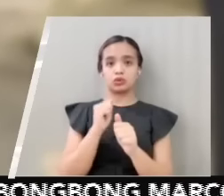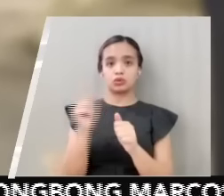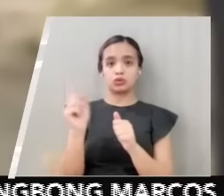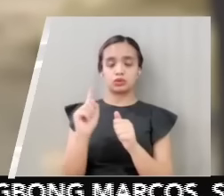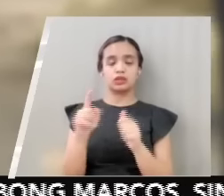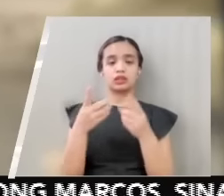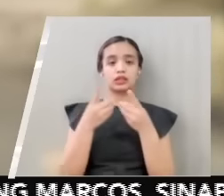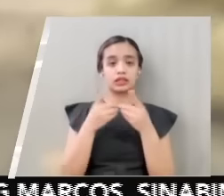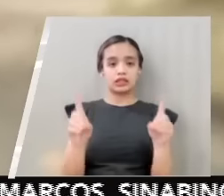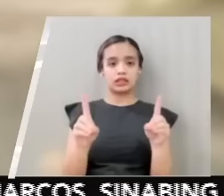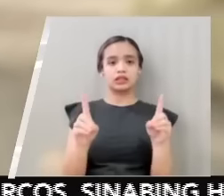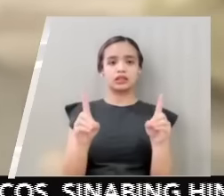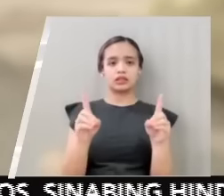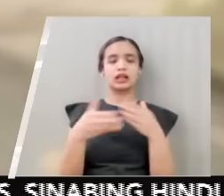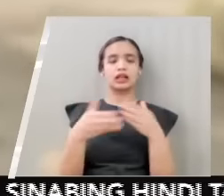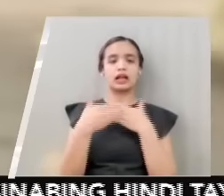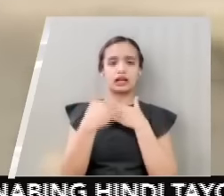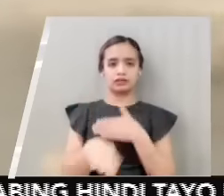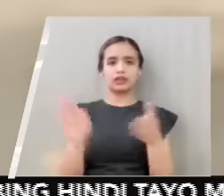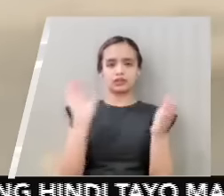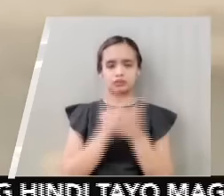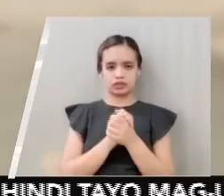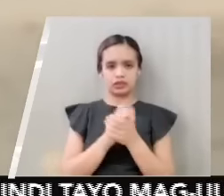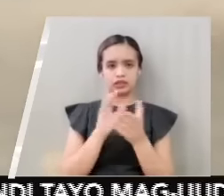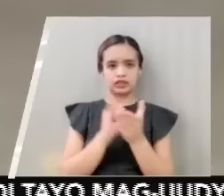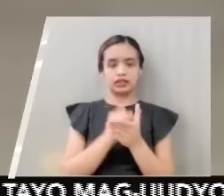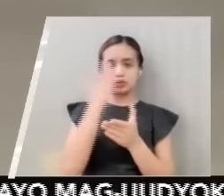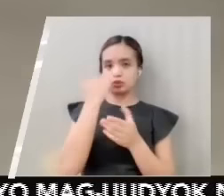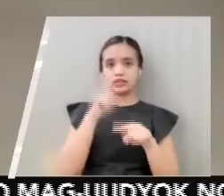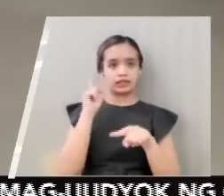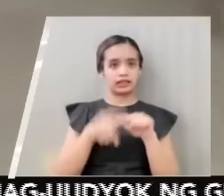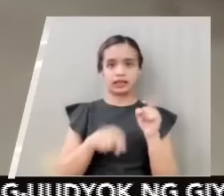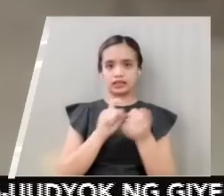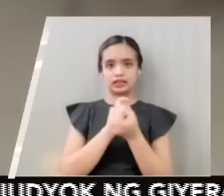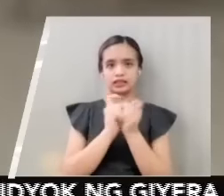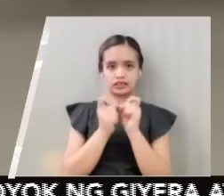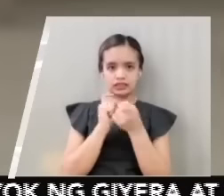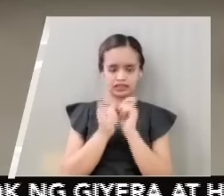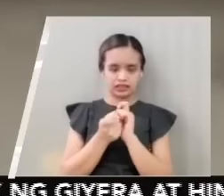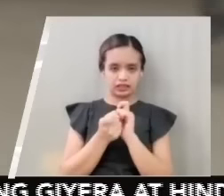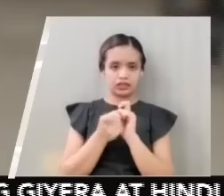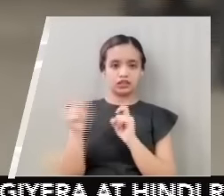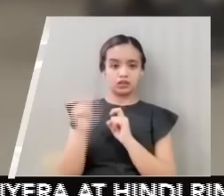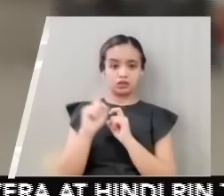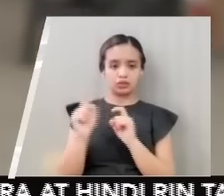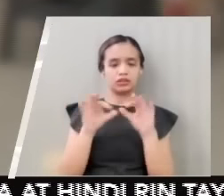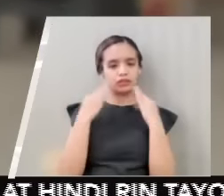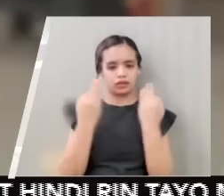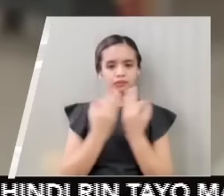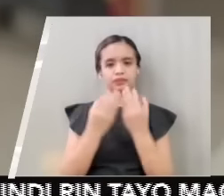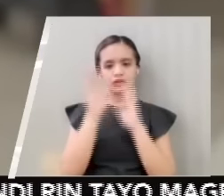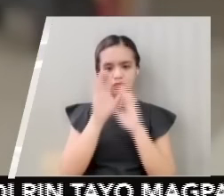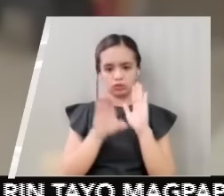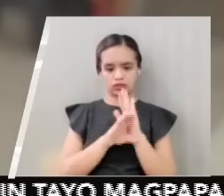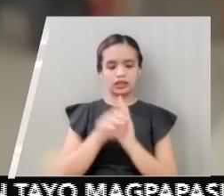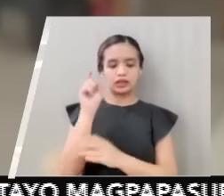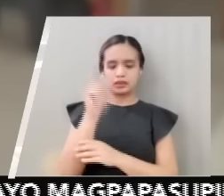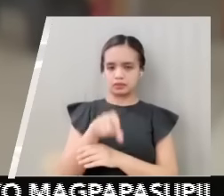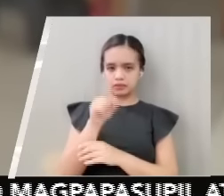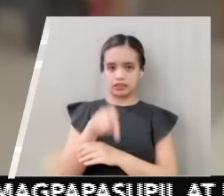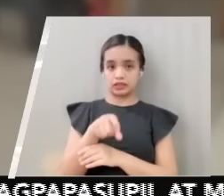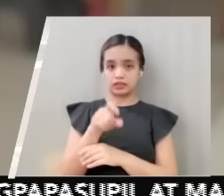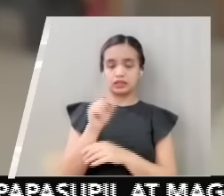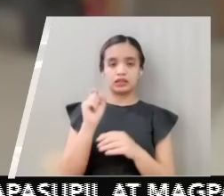the marriage. Kaya hindi pwedeng i-amenda lamang ang family code. Kailangan magsabatas ng